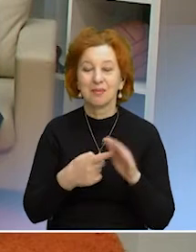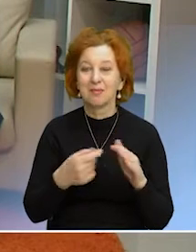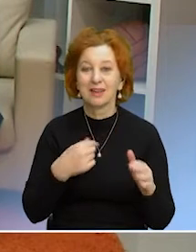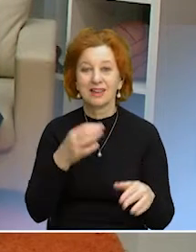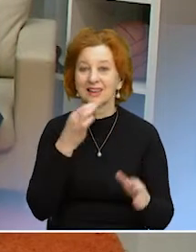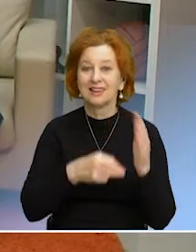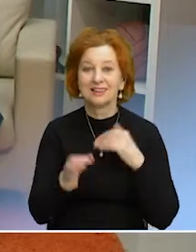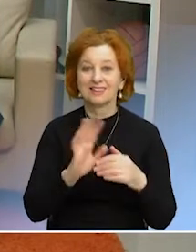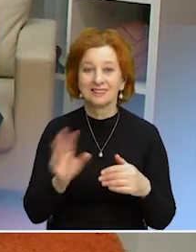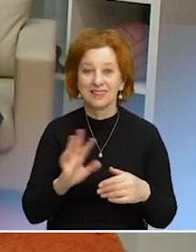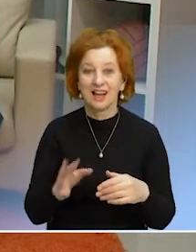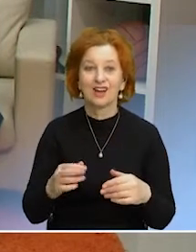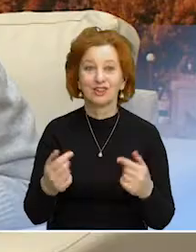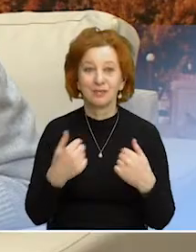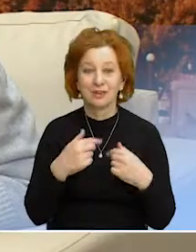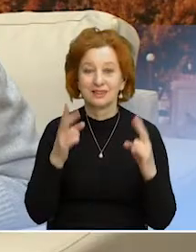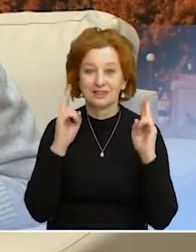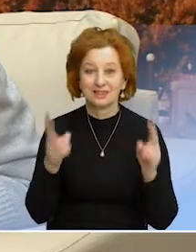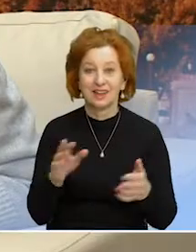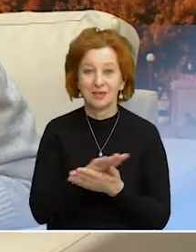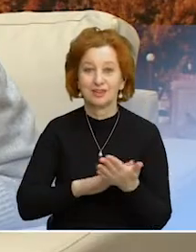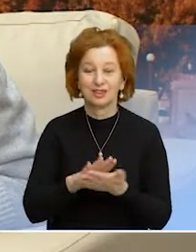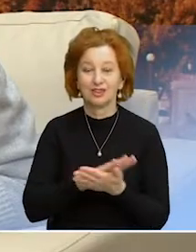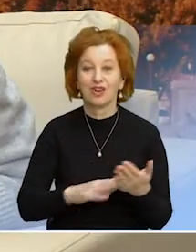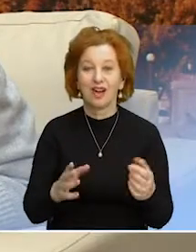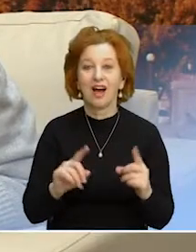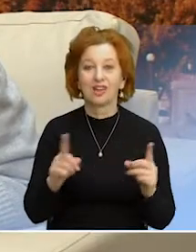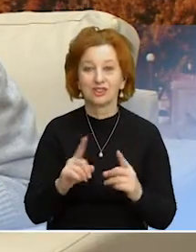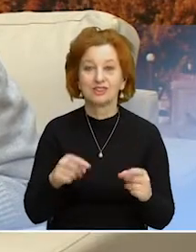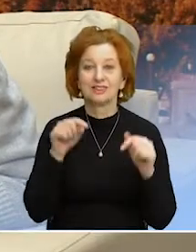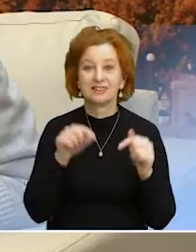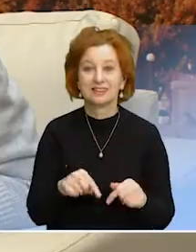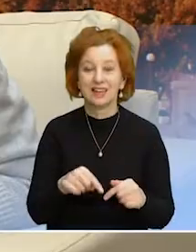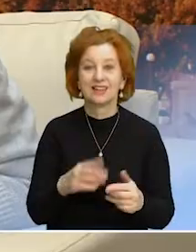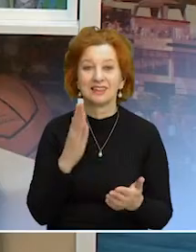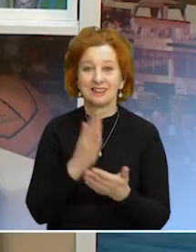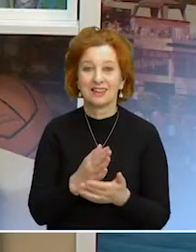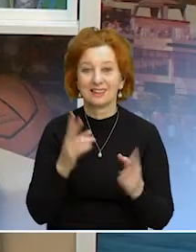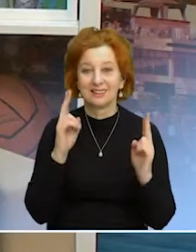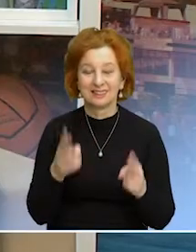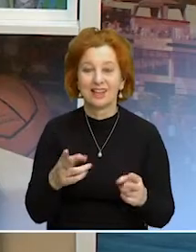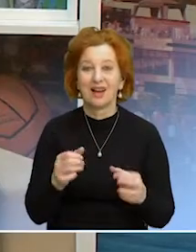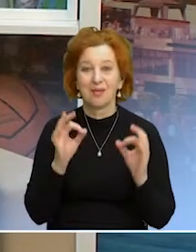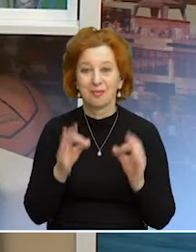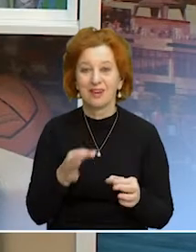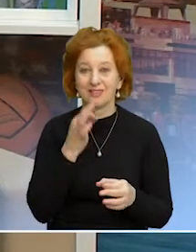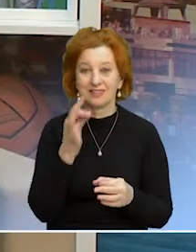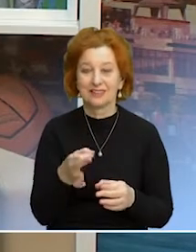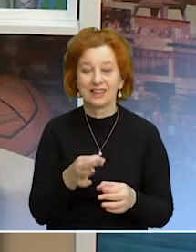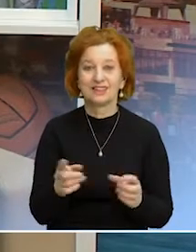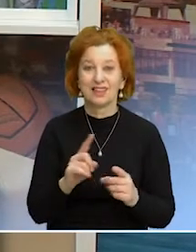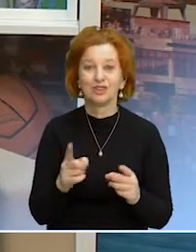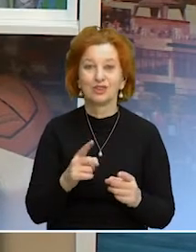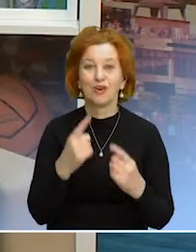мы не скажем. Потому что, в принципе, нас не будет. Если что, мы не знаем вообще, что. Хорошо. Оксан, я не знаю, как правильно в эфире